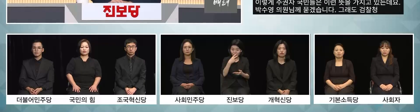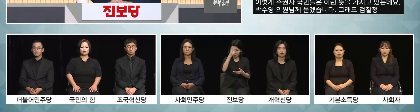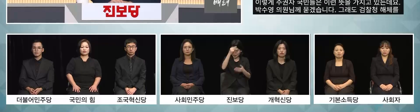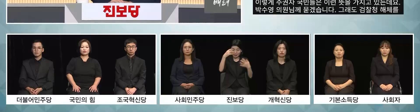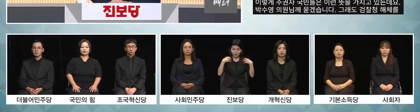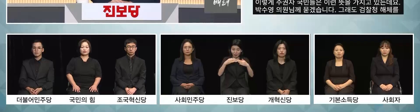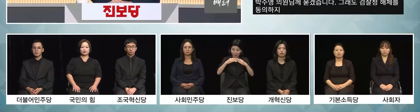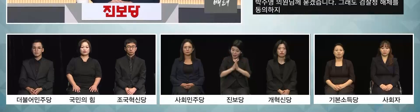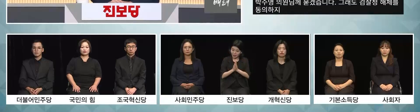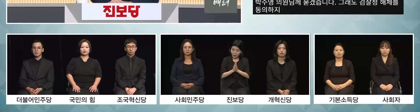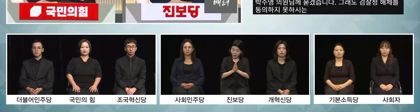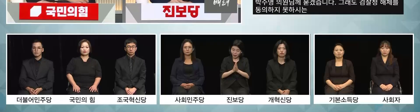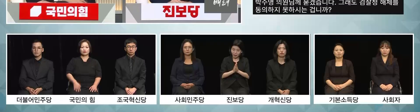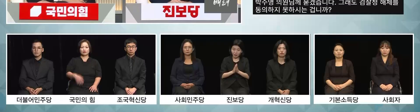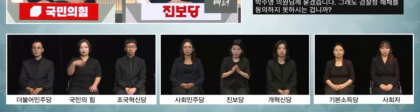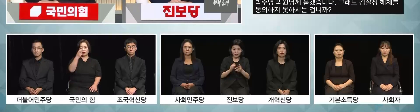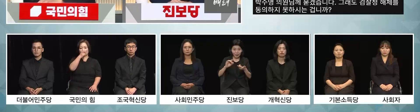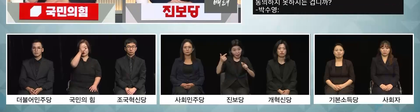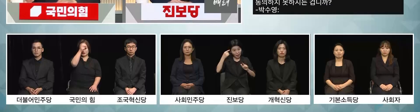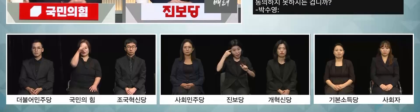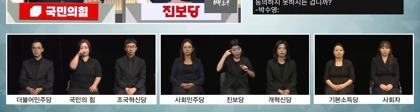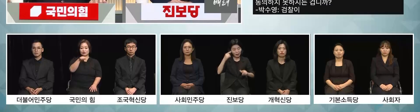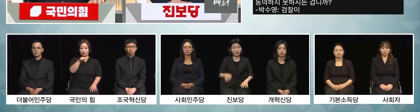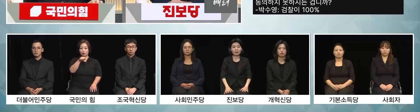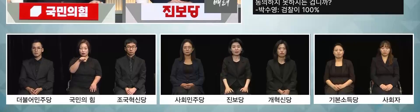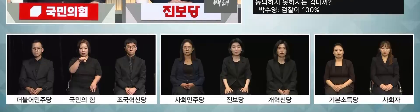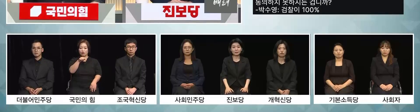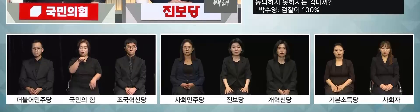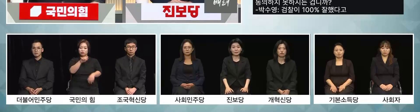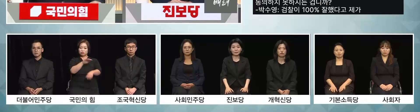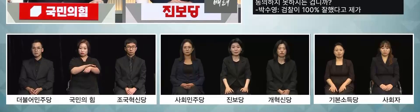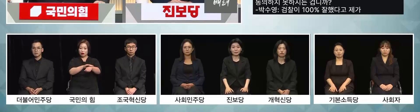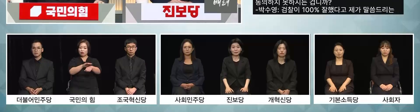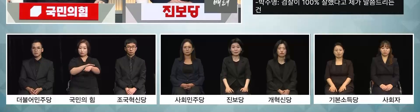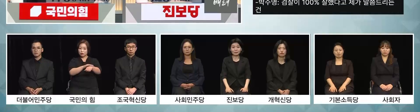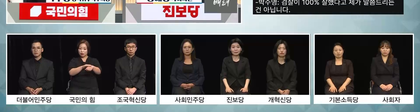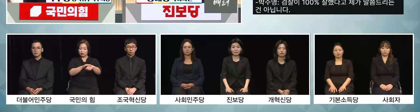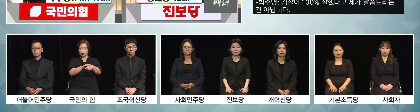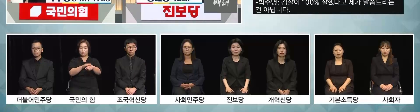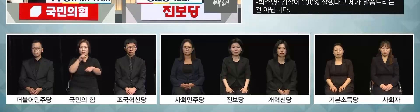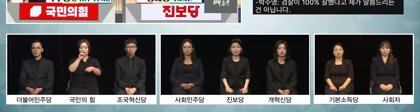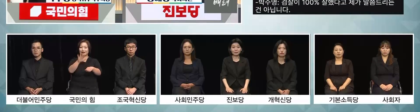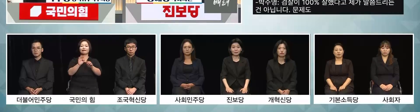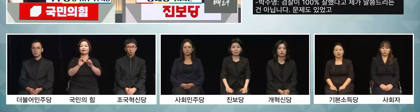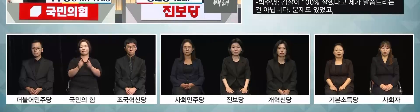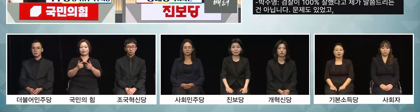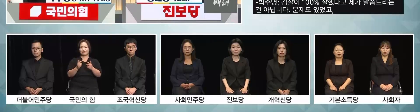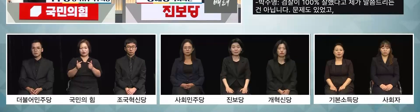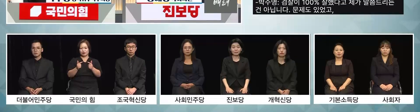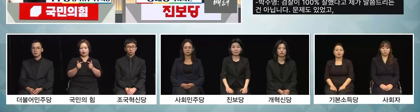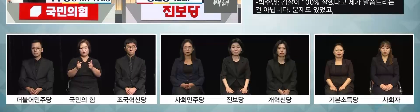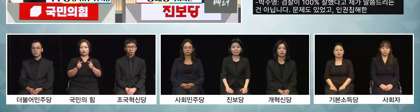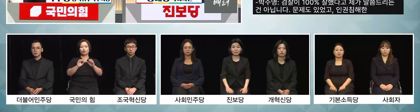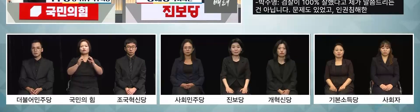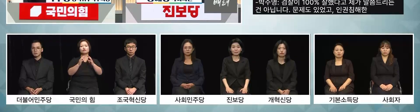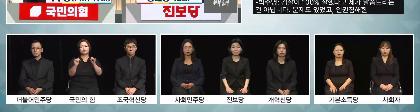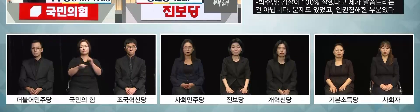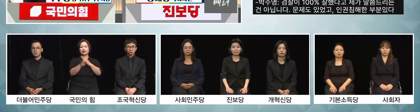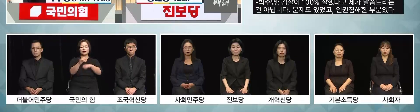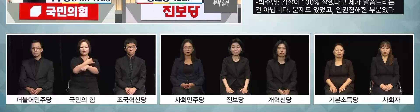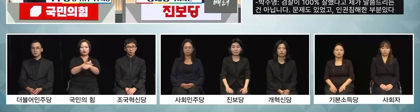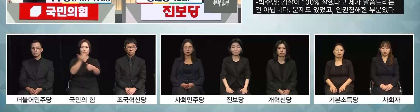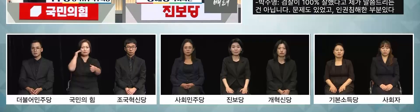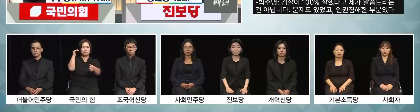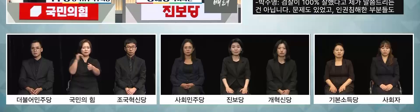겁니까? 검찰이 100% 잘했다고 제가 말씀드리는 건 아닙니다. 문제도 있었고 인권 침해한 부분들도 역사적 분명히